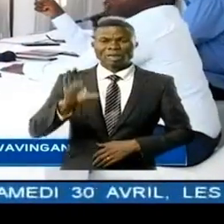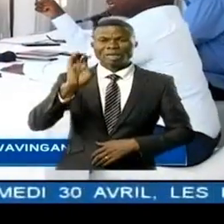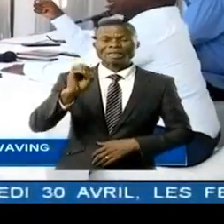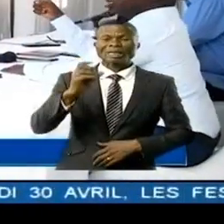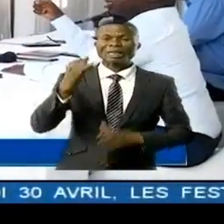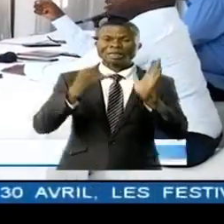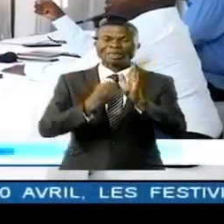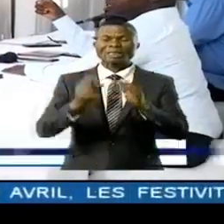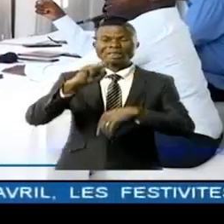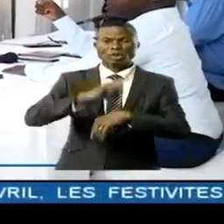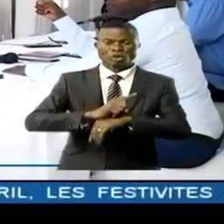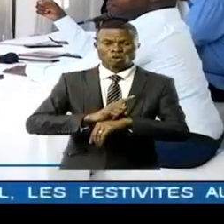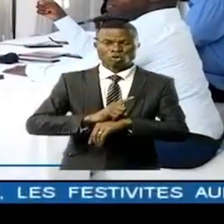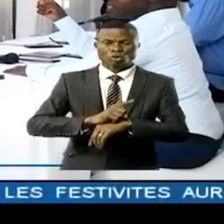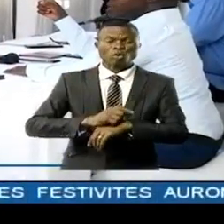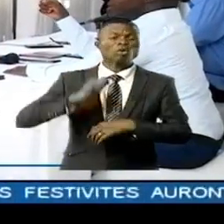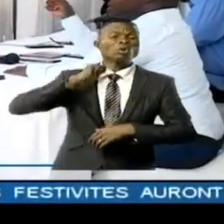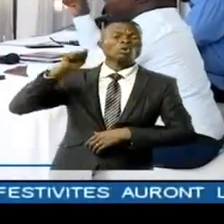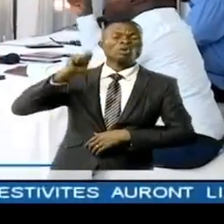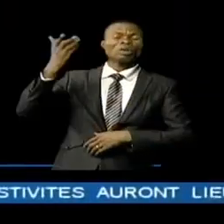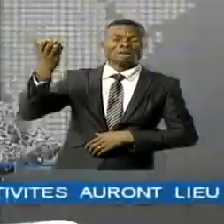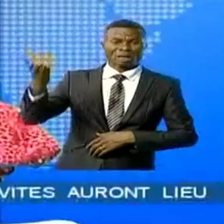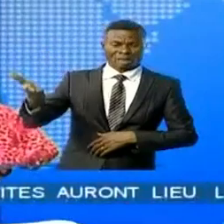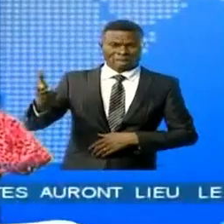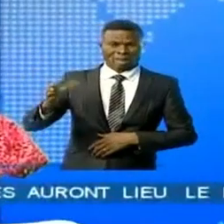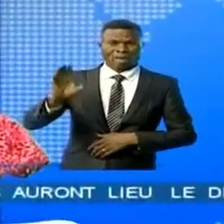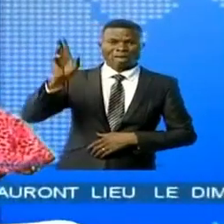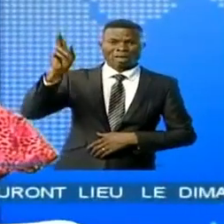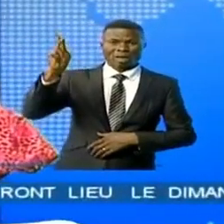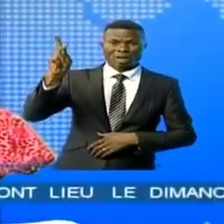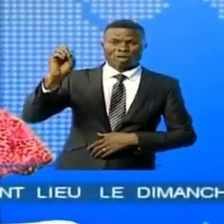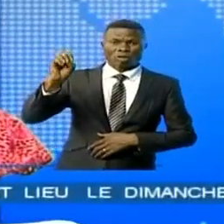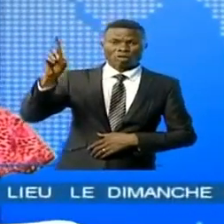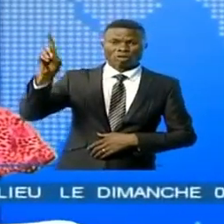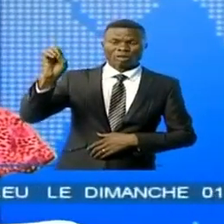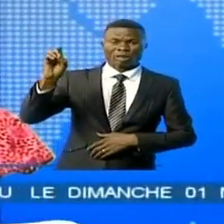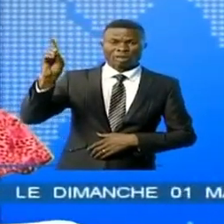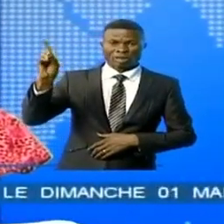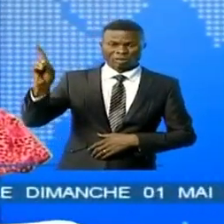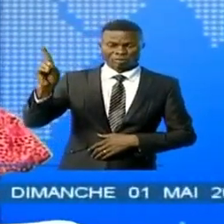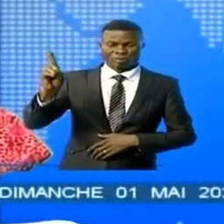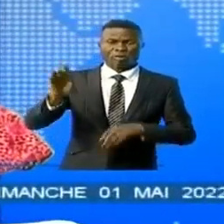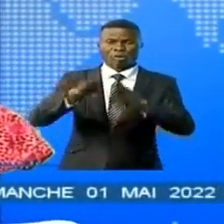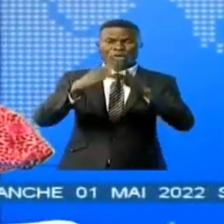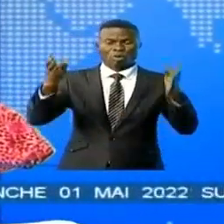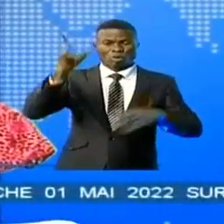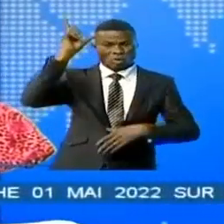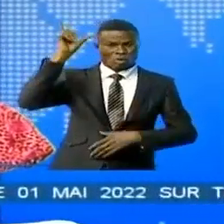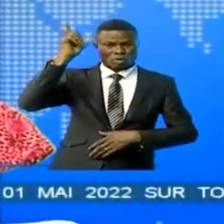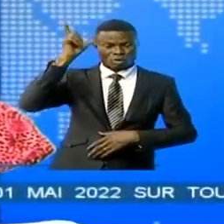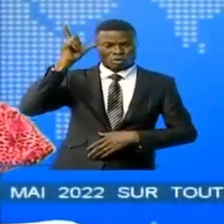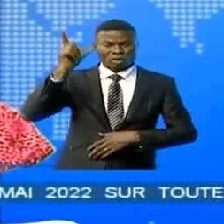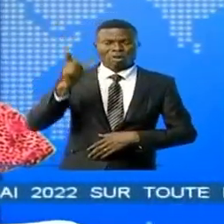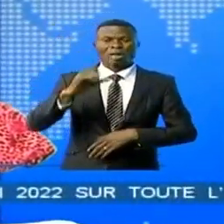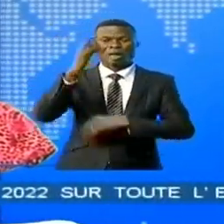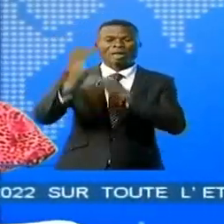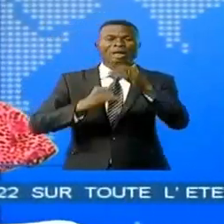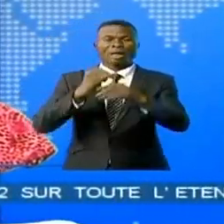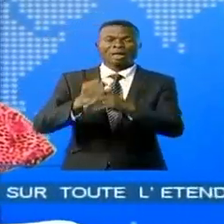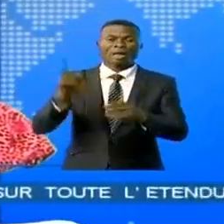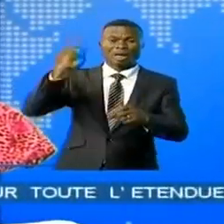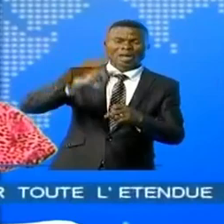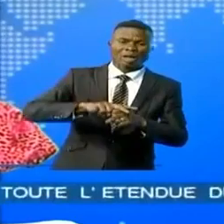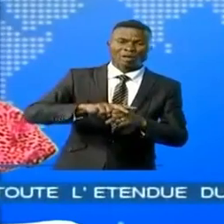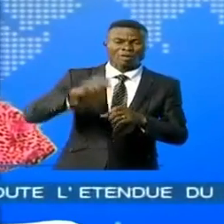passés entre le maire de céret belle codeco ouverture à lubumbashi du colloque international sur les violences basées